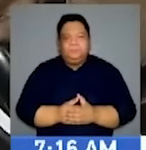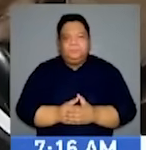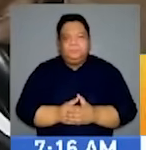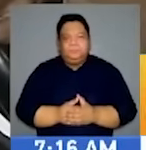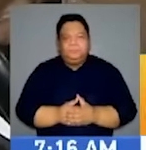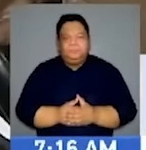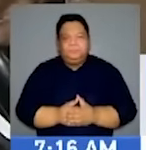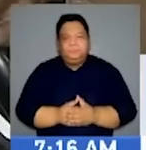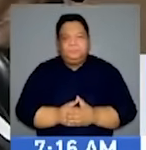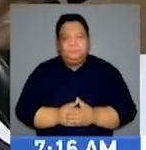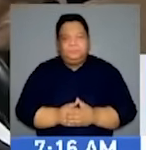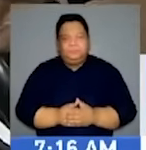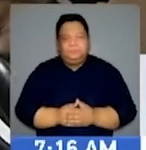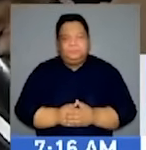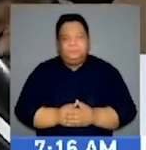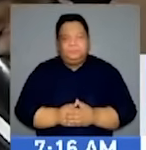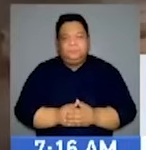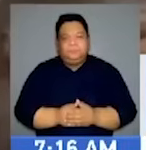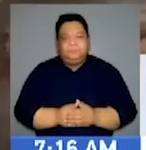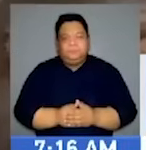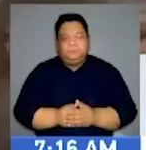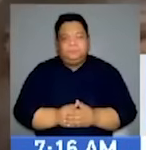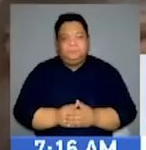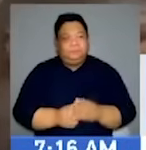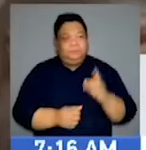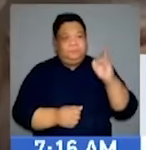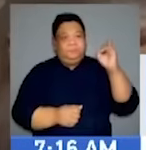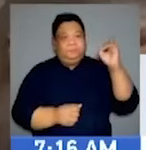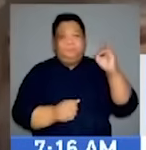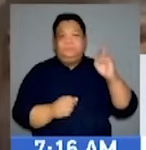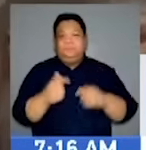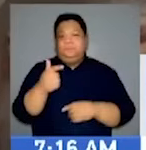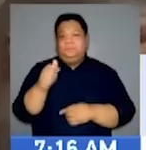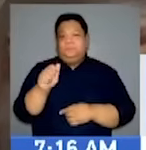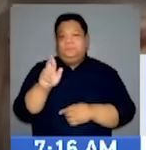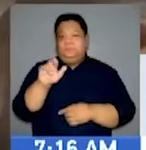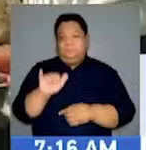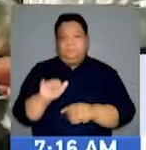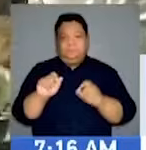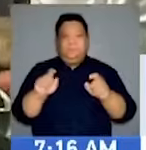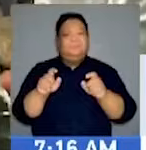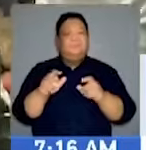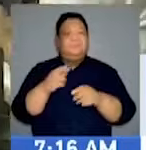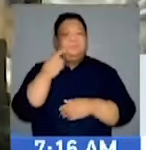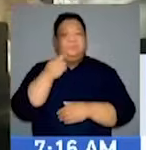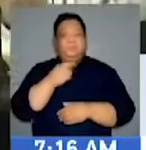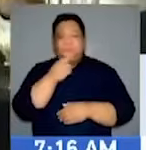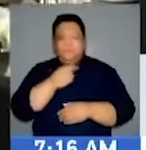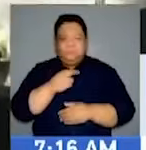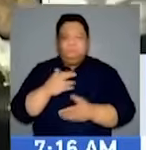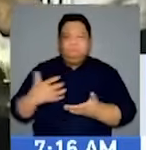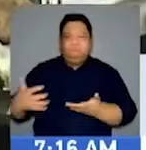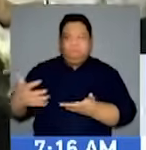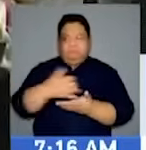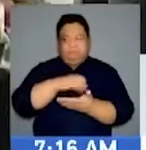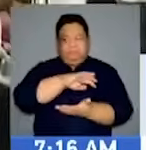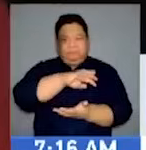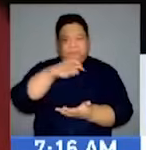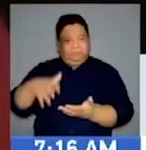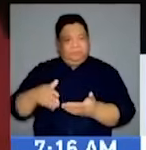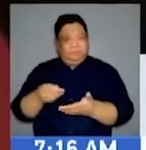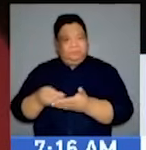Sa Parañaque pa ang restaurant ni Gary Respeto, pero sa Marikina Market siya umahangon ng mga rekado dahil mura raw bilang ito'y one-stop